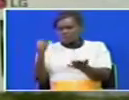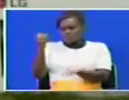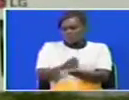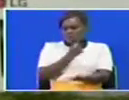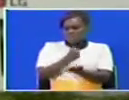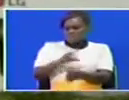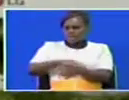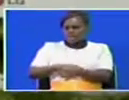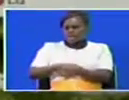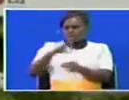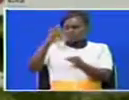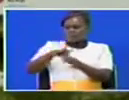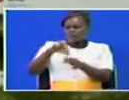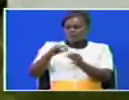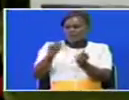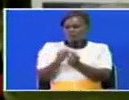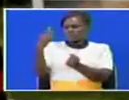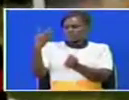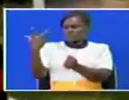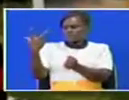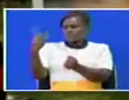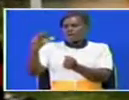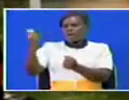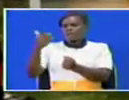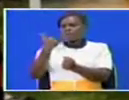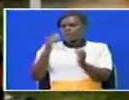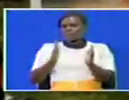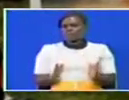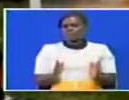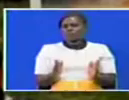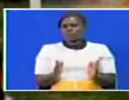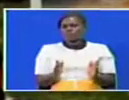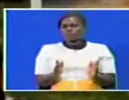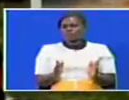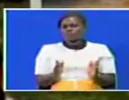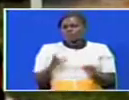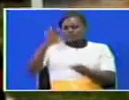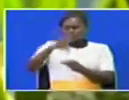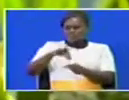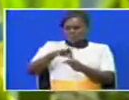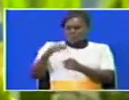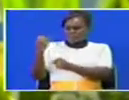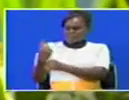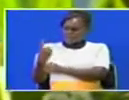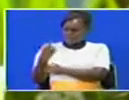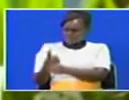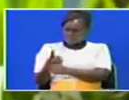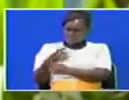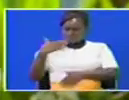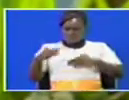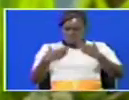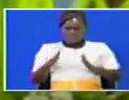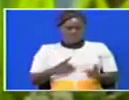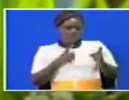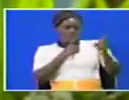akipata kura 15, naye mfungaji bora msimu uliopita Maka Makwata akipigiwa kura 11. Mchezaji huyo